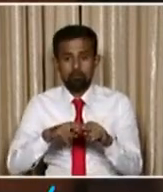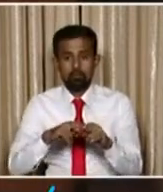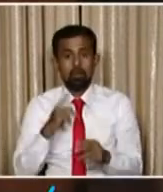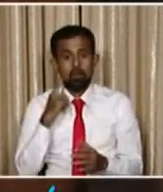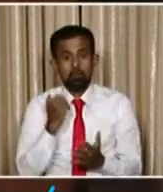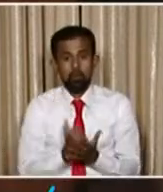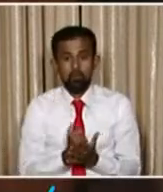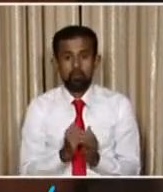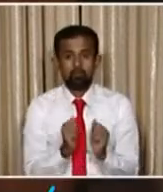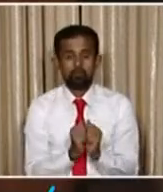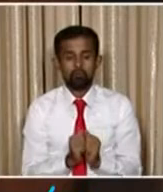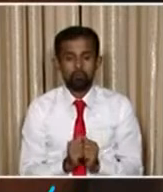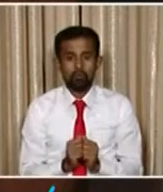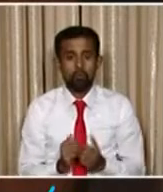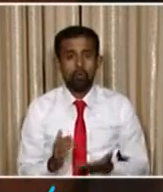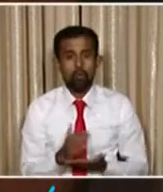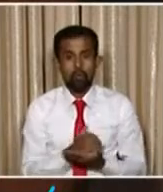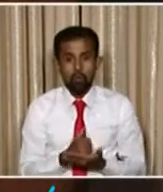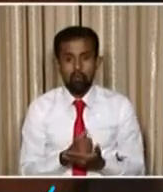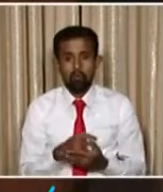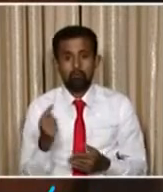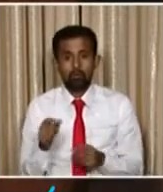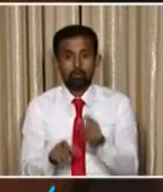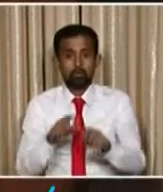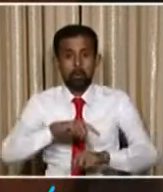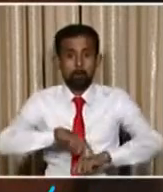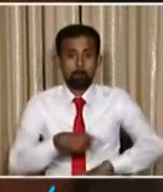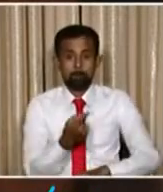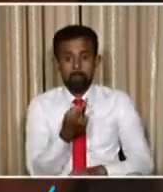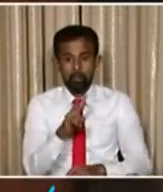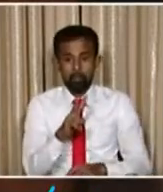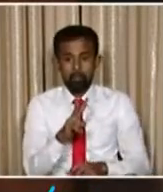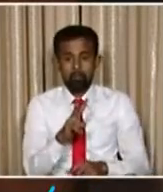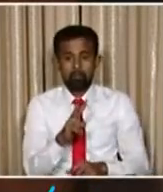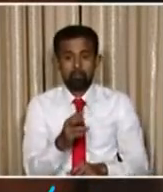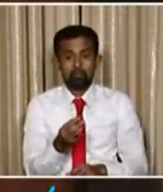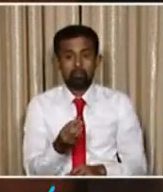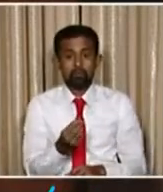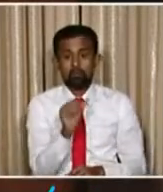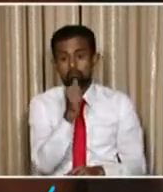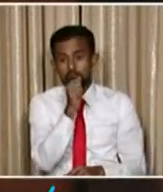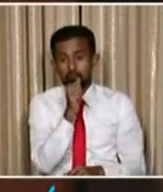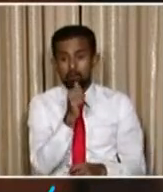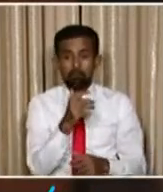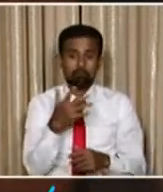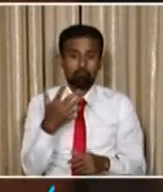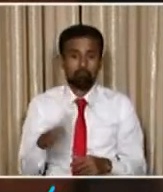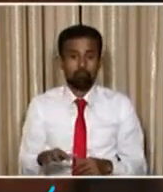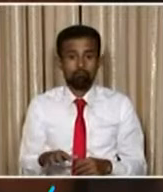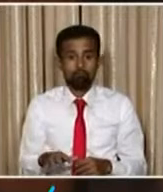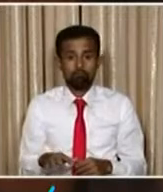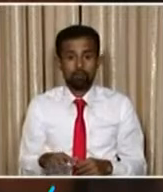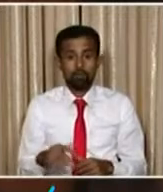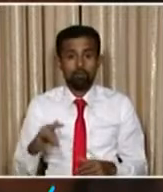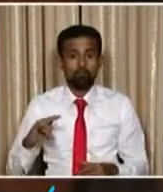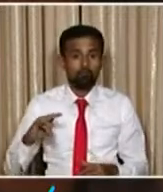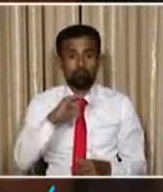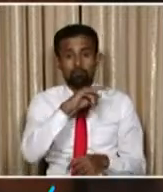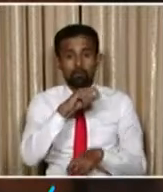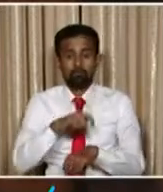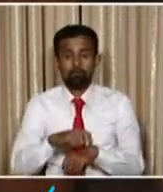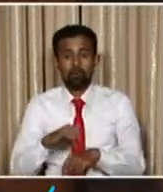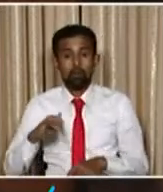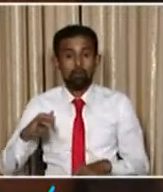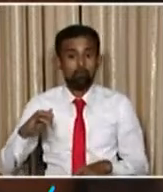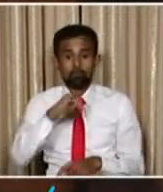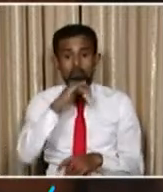අමාරුව ඔක්කොම එන අනිත් පැසෙන්ජර්ස්ලා පැය 12ක් ලෝන්ජ් එකට ගිහලා හොඳට කන පැලෙන්න බීලා ලෝන්ජ් එකේ ඉඳන් නැගලා ප්ලේන් එකේ නැග්ග වෙලේ ඉඳන් ඒ ප්ලේන්